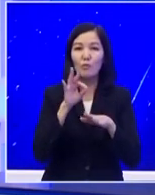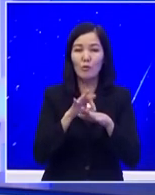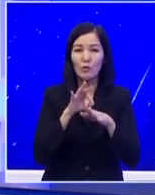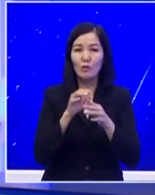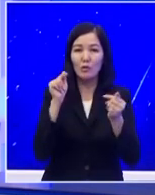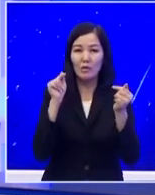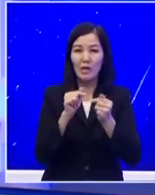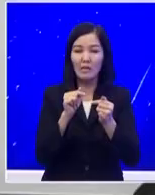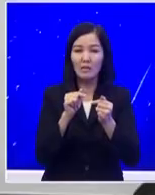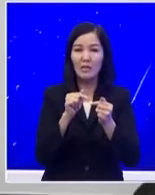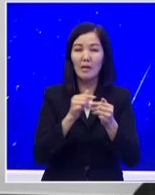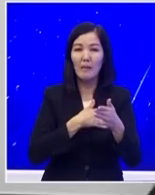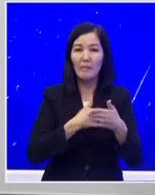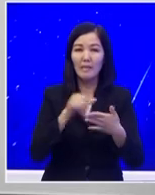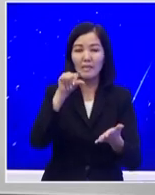деп жазды.